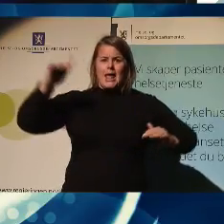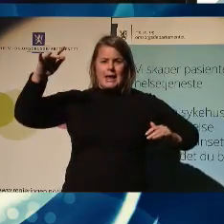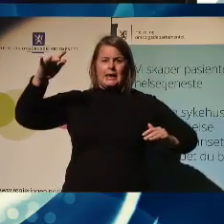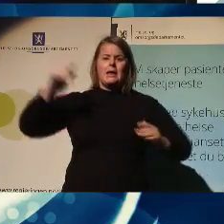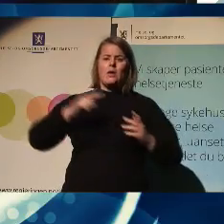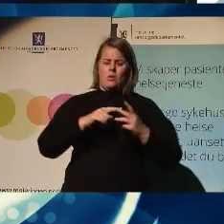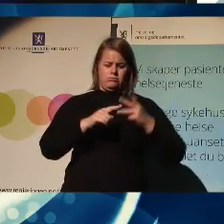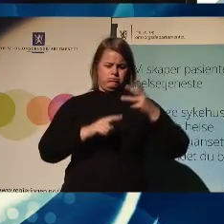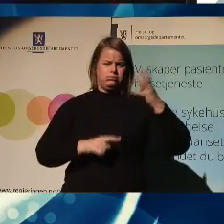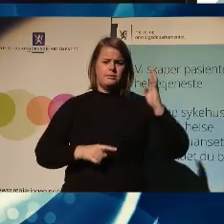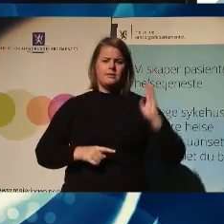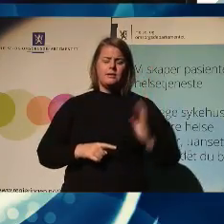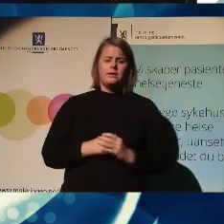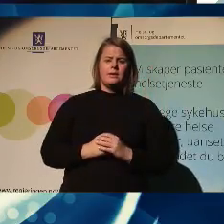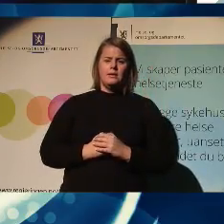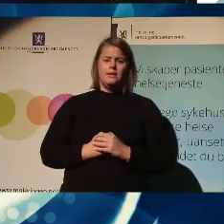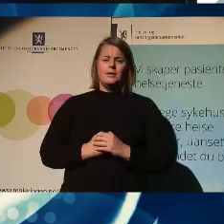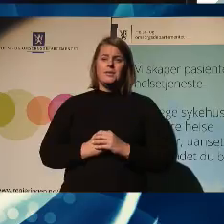som kom.